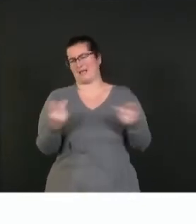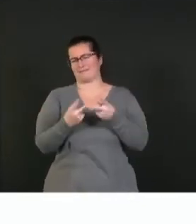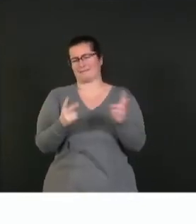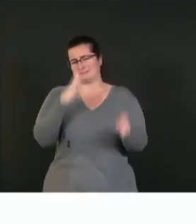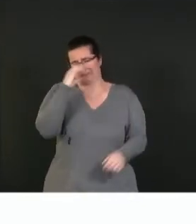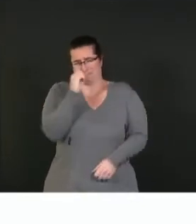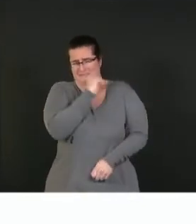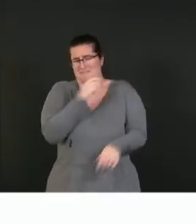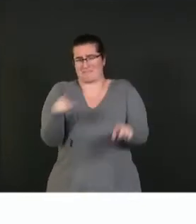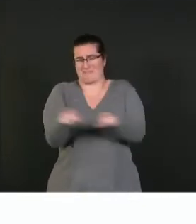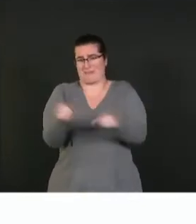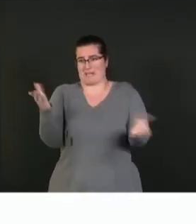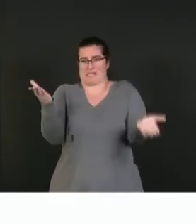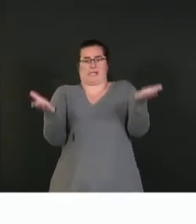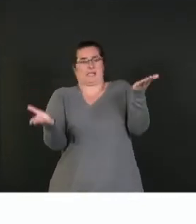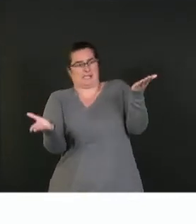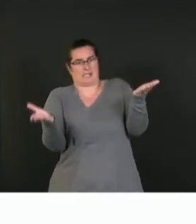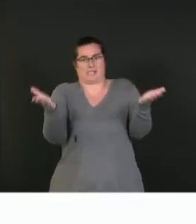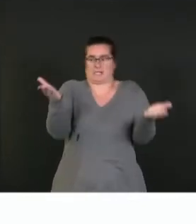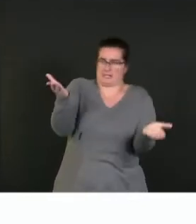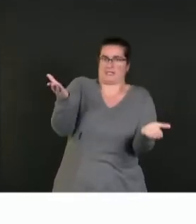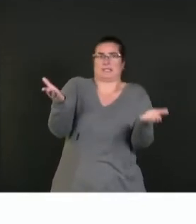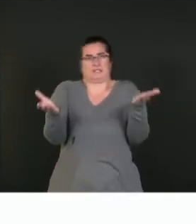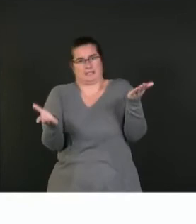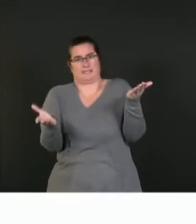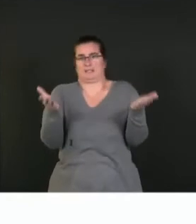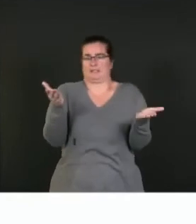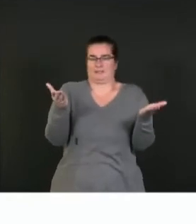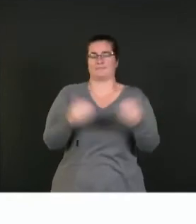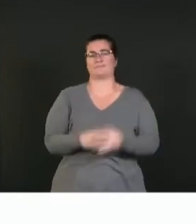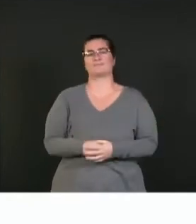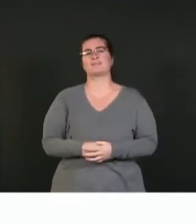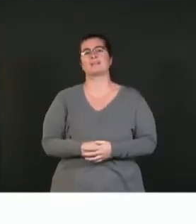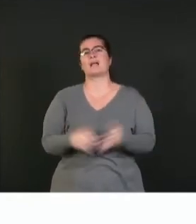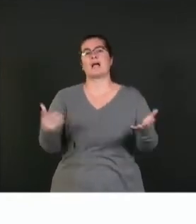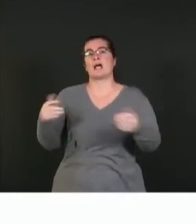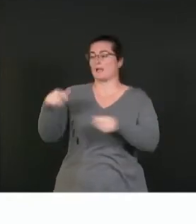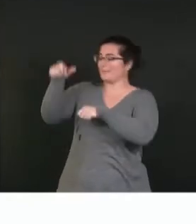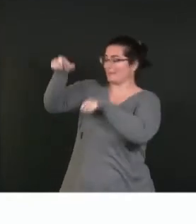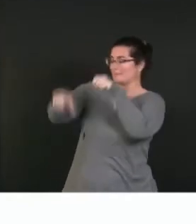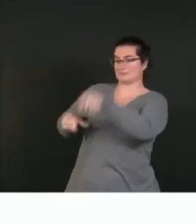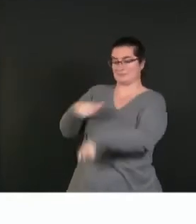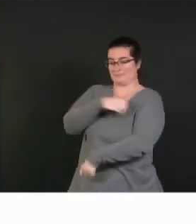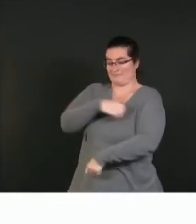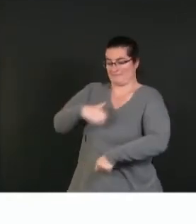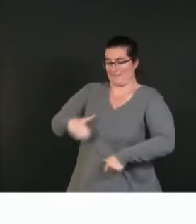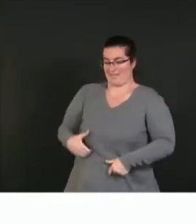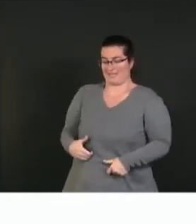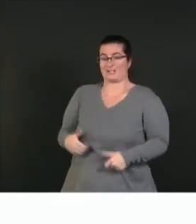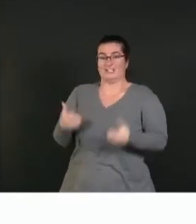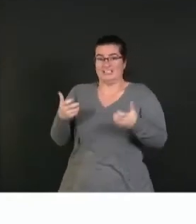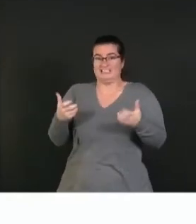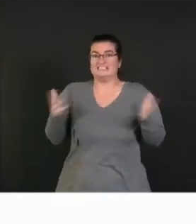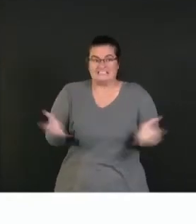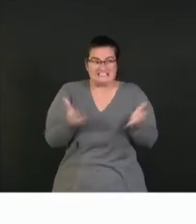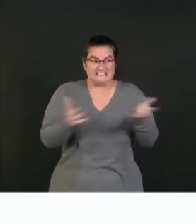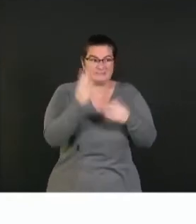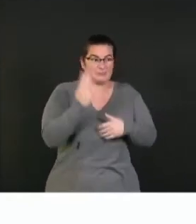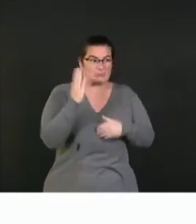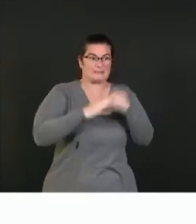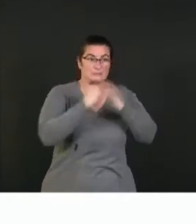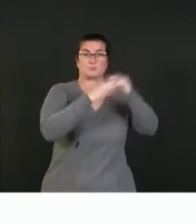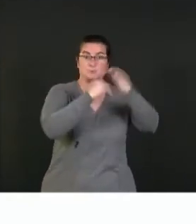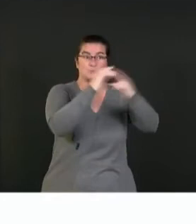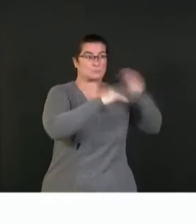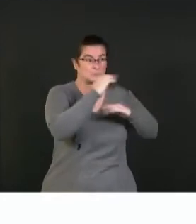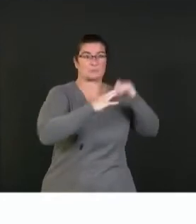aujourd'hui, tout encourage les maires ou les collectivités à artificialiser. Ce sont des problèmes structurels à